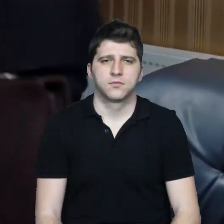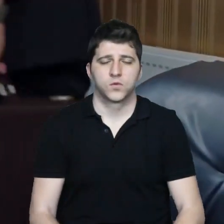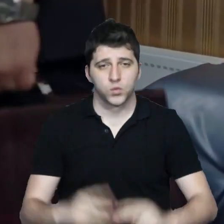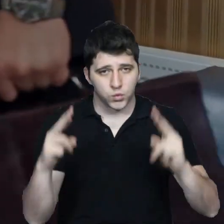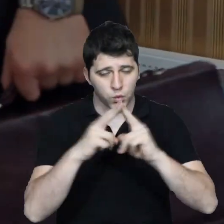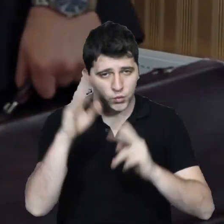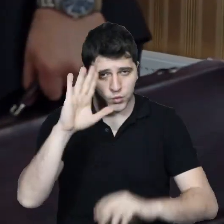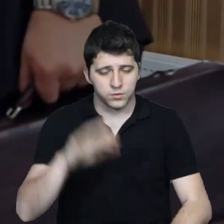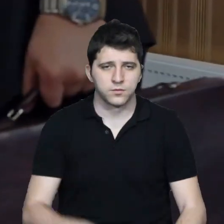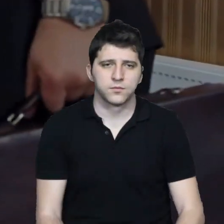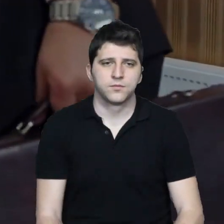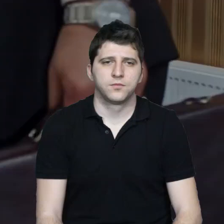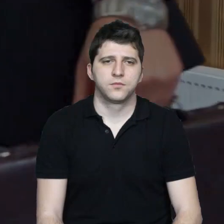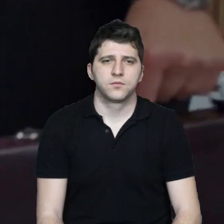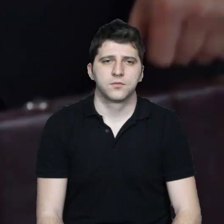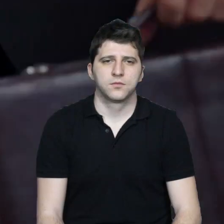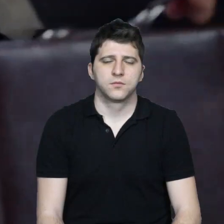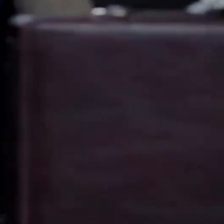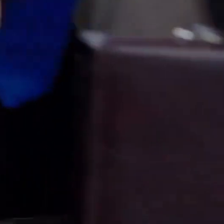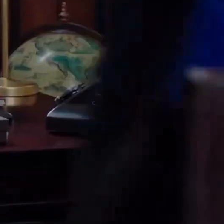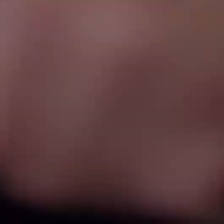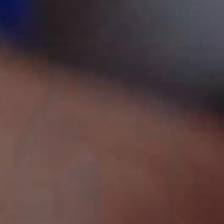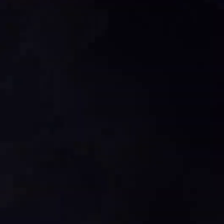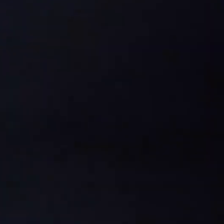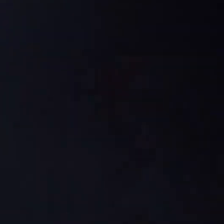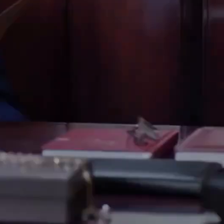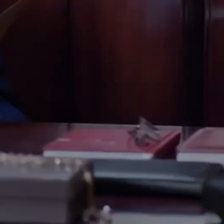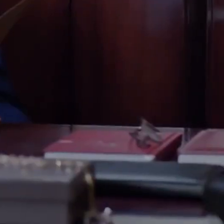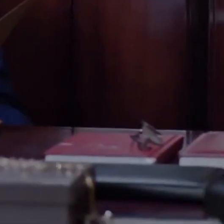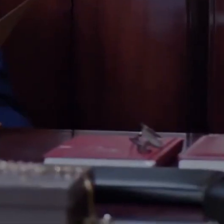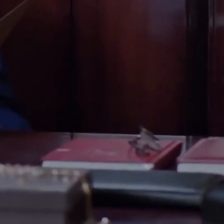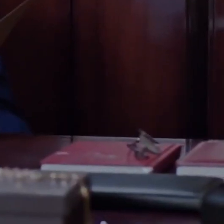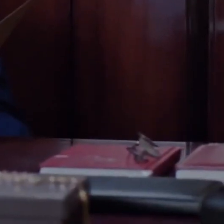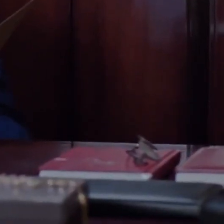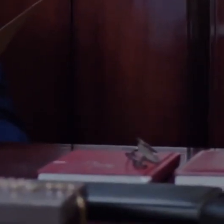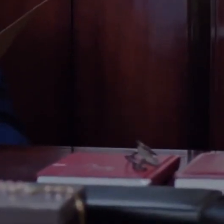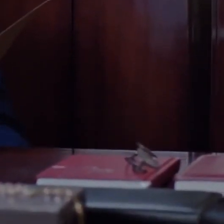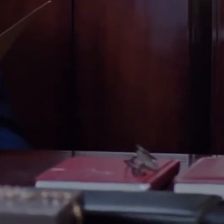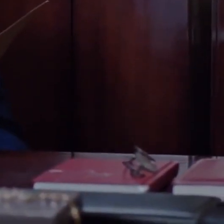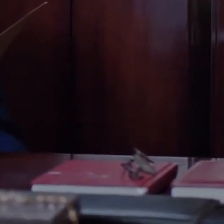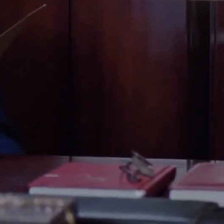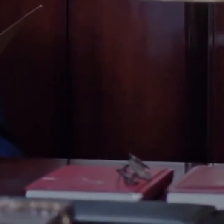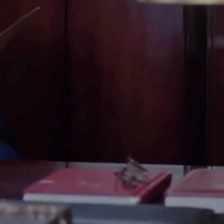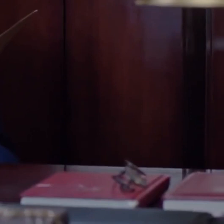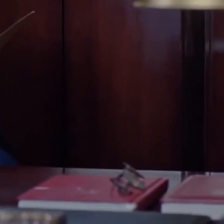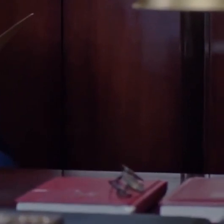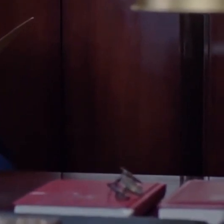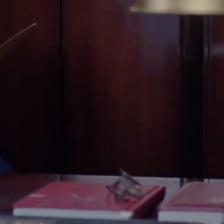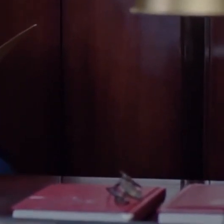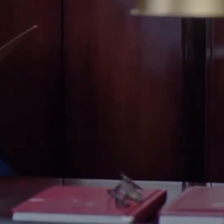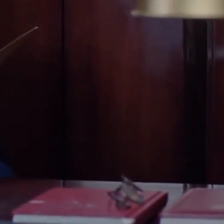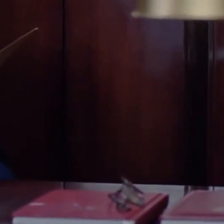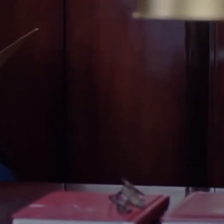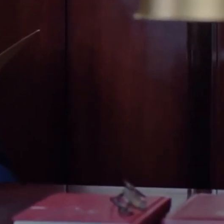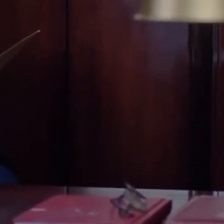Görüşmek üzere. Elini uzattı, tokalaştılar. Erol hala elinde dosyayla. Odasının mobilyaları koyu renk ahşap, çalışma